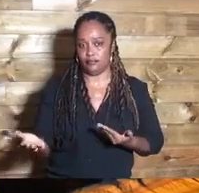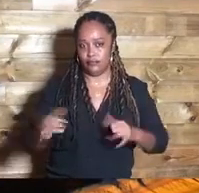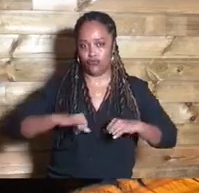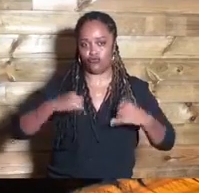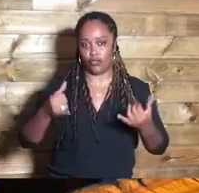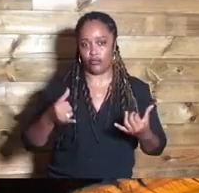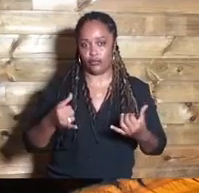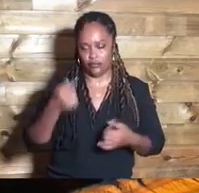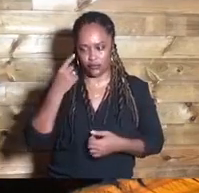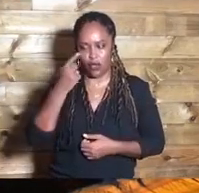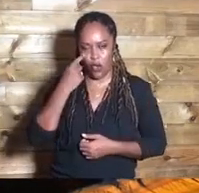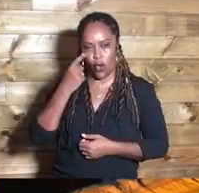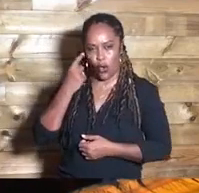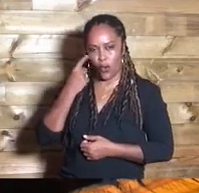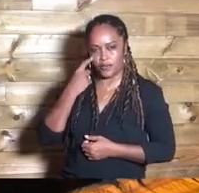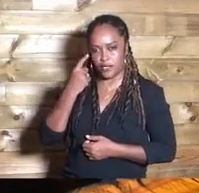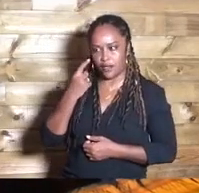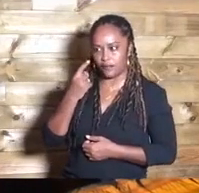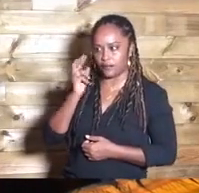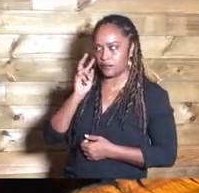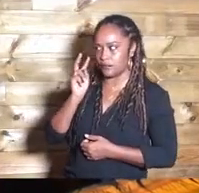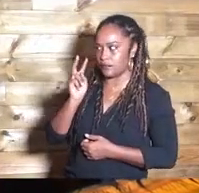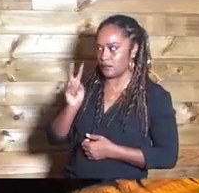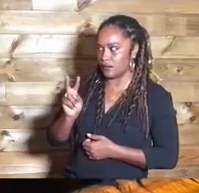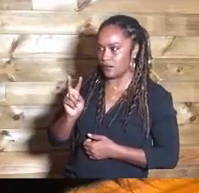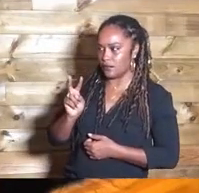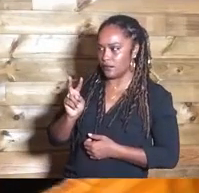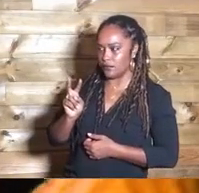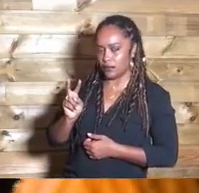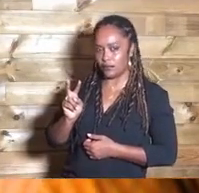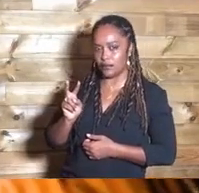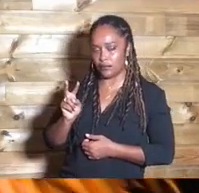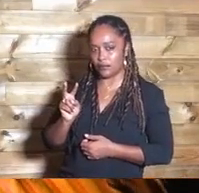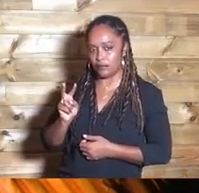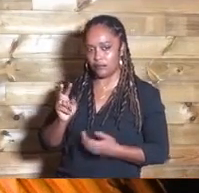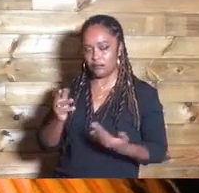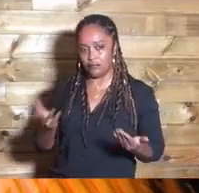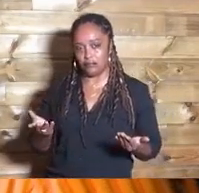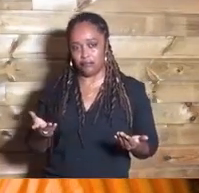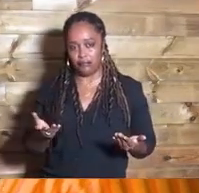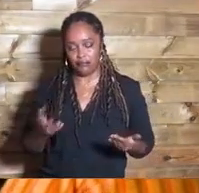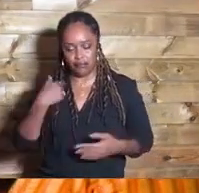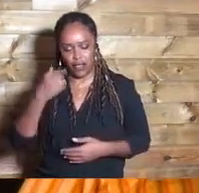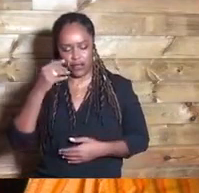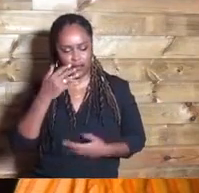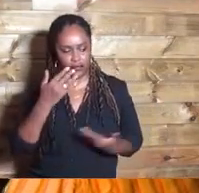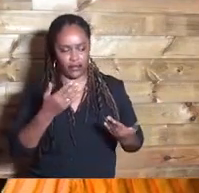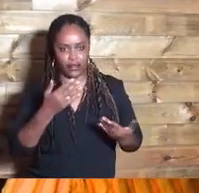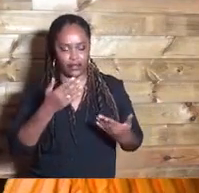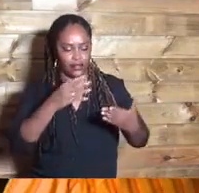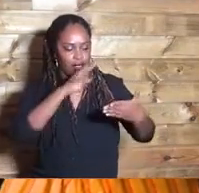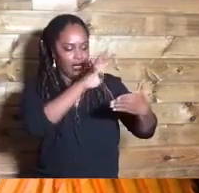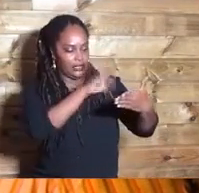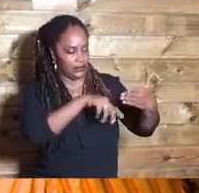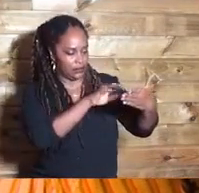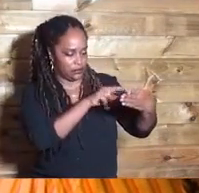à l'ANG quand je vois ma petite Meryl, que j'ai connue bébé, sur la liste. Quand je l'ai vue sur la liste, je ne peux pas imaginer ce